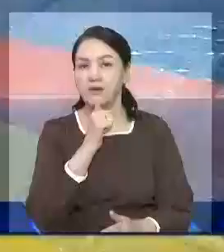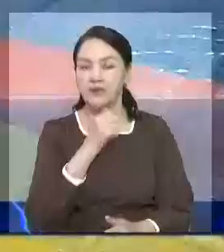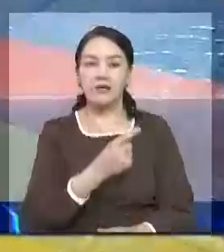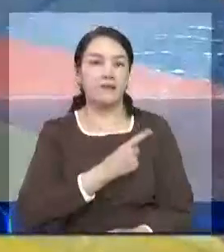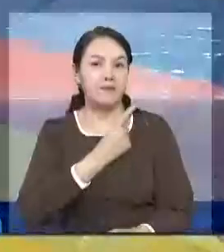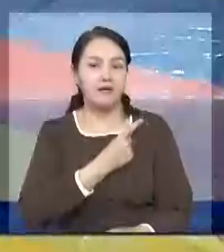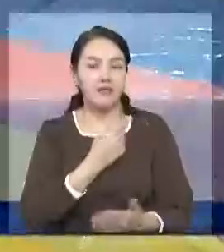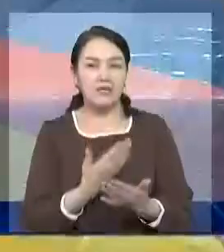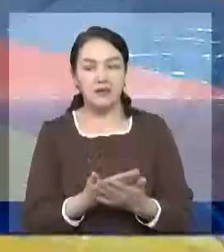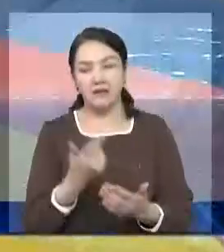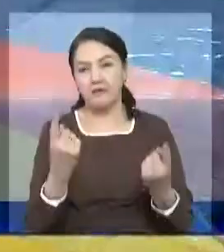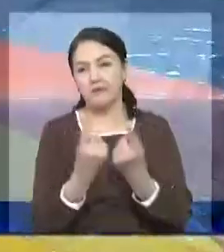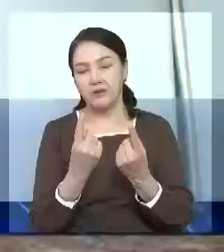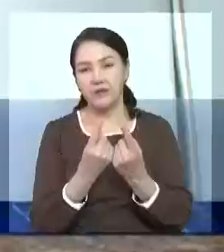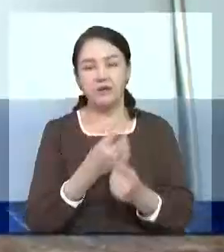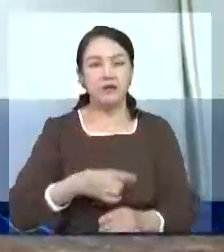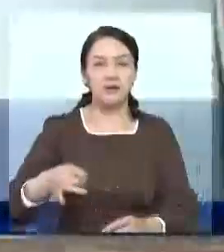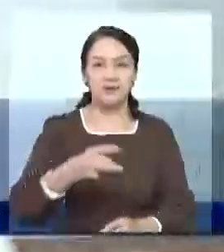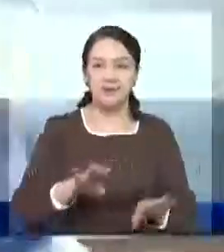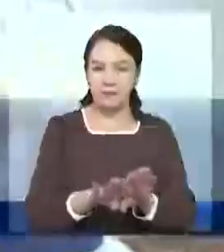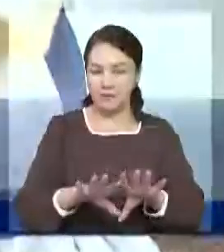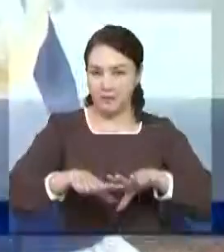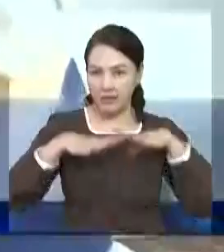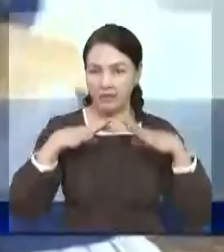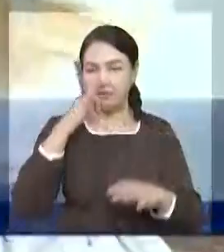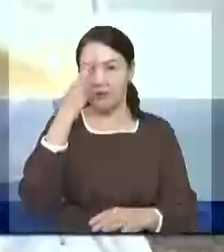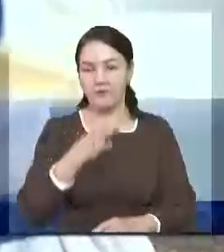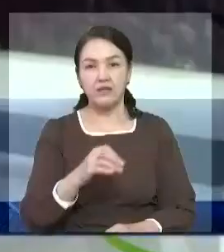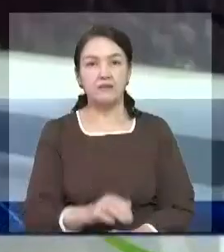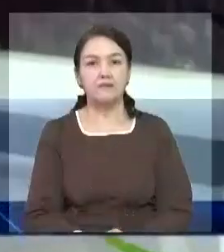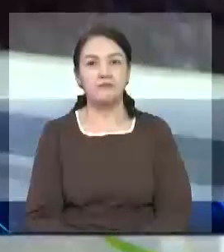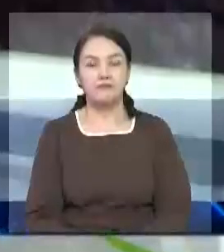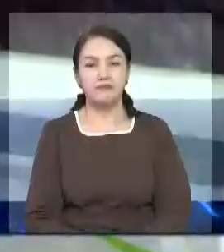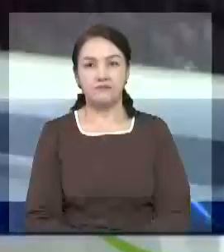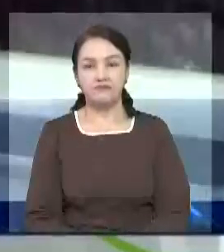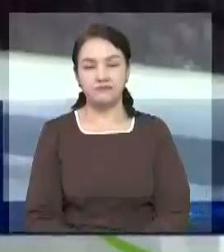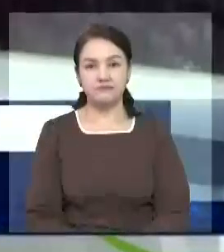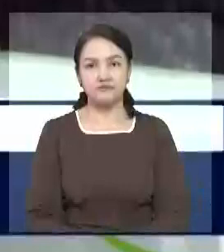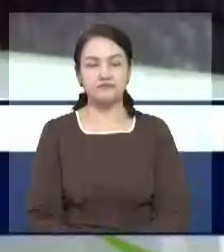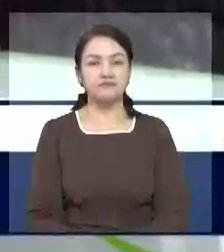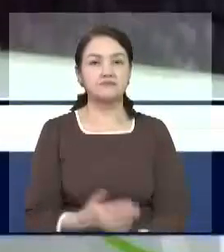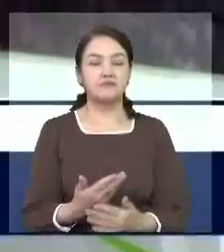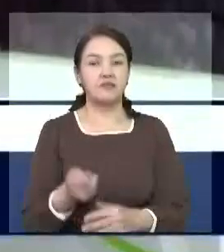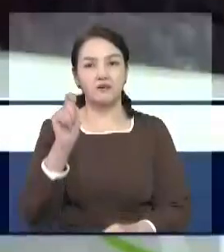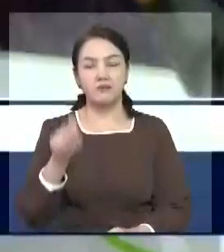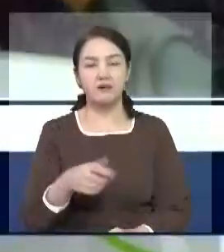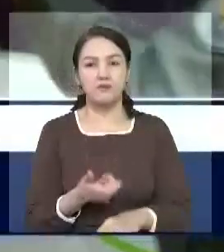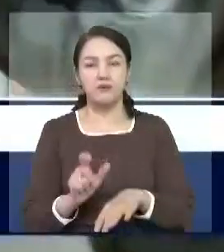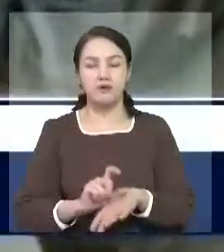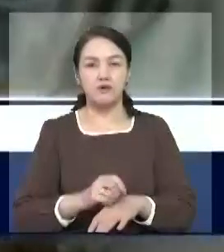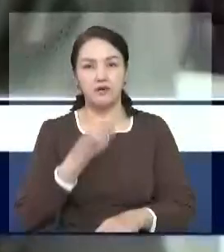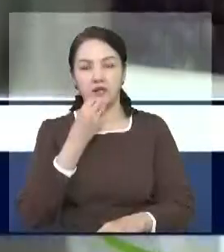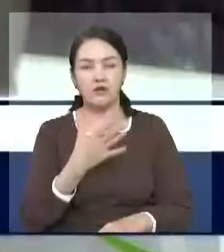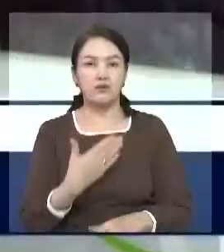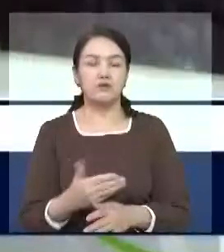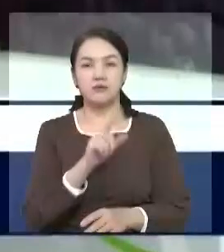мастерства на примере своих сверстников из других регионов страны станет большим опытом для ребят. На турнир приехали очень перспективные ребята из